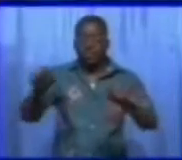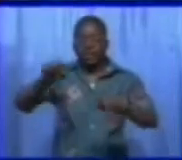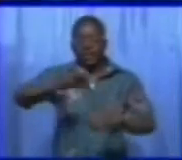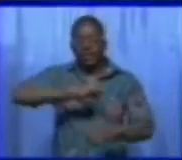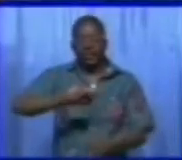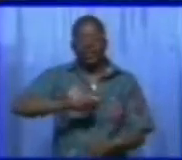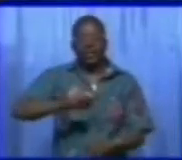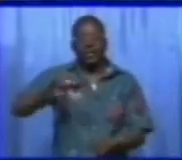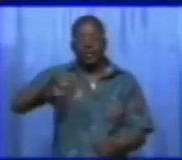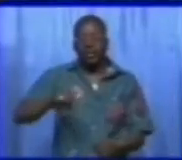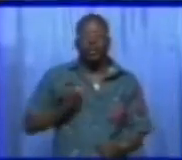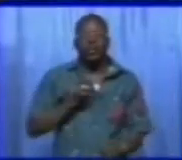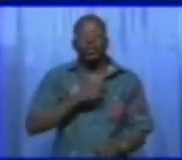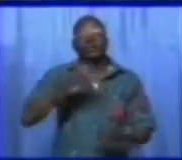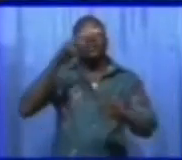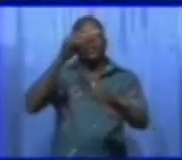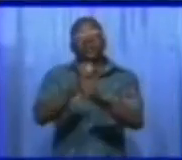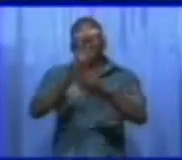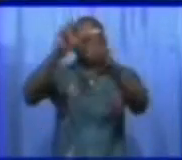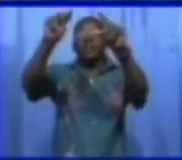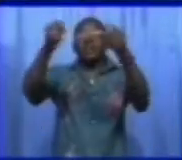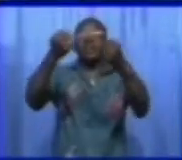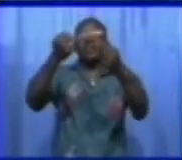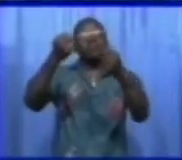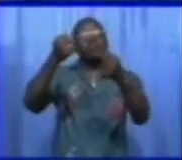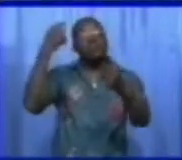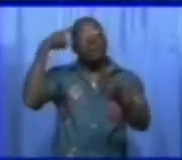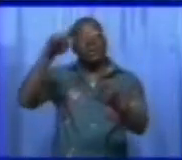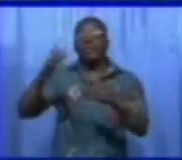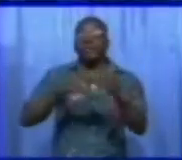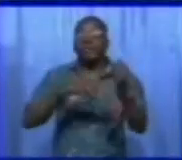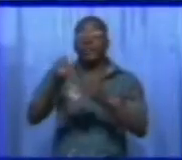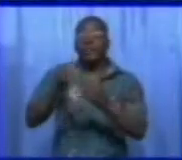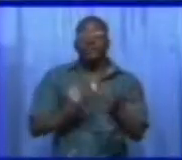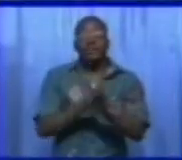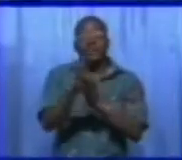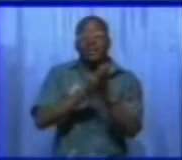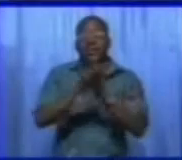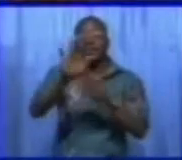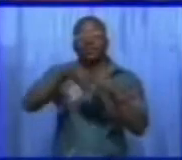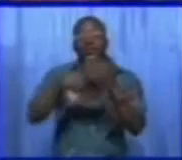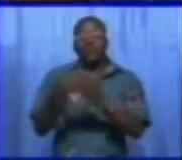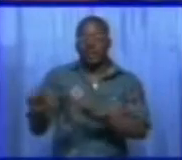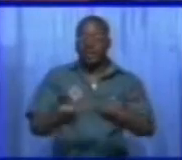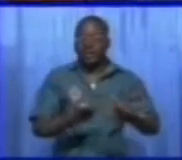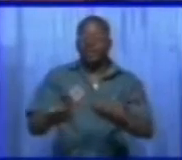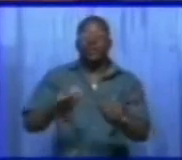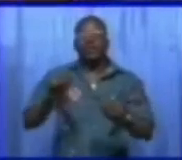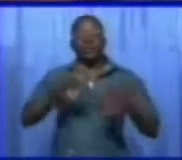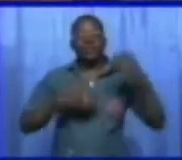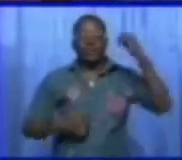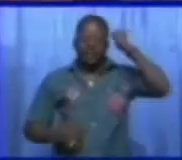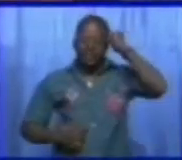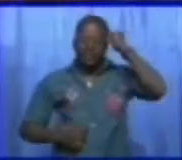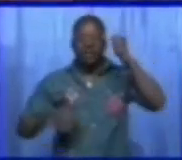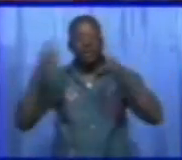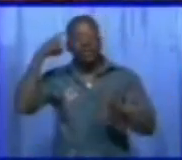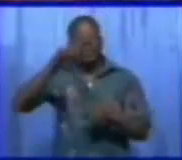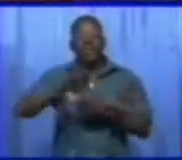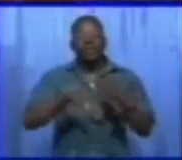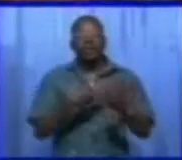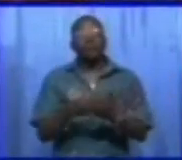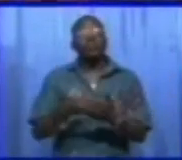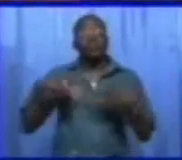efficace que nous avons choisi ces thèmes transversaux-là afin d'intéresser tous les acteurs de la santé. D'imminent sommité scientifique burkinabé